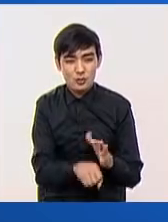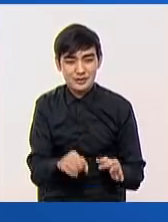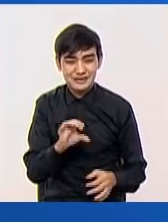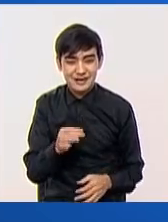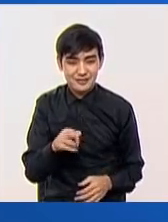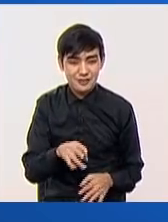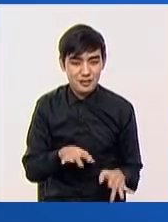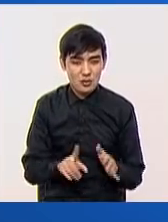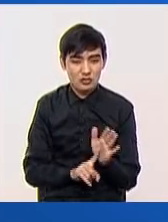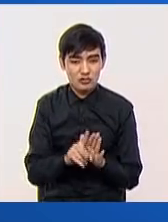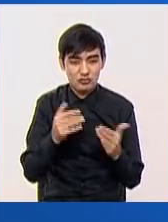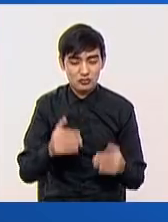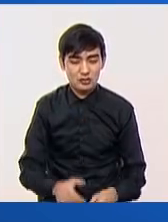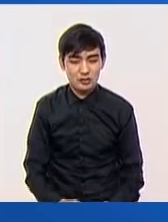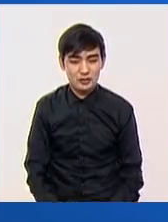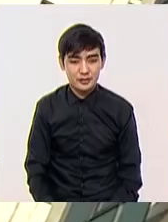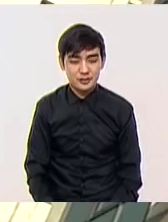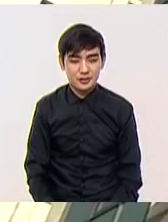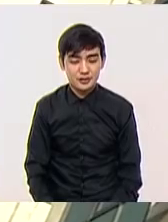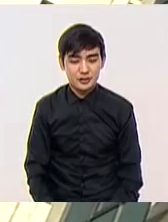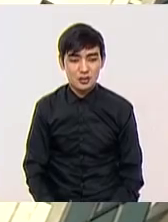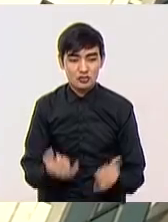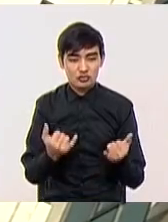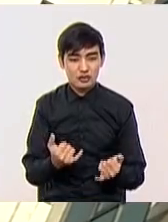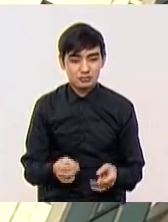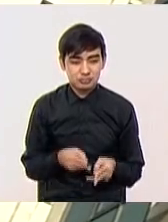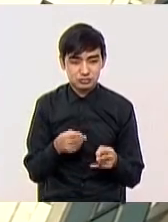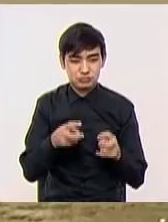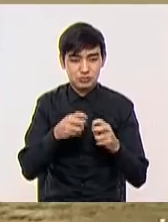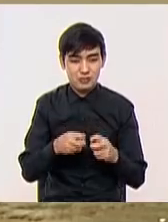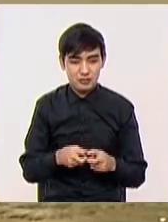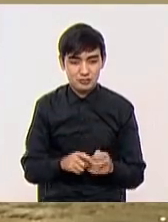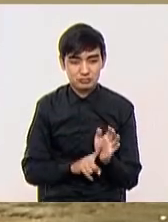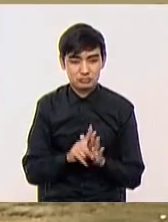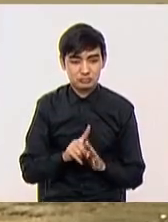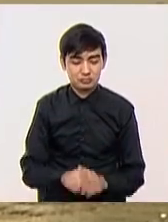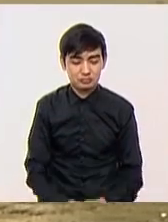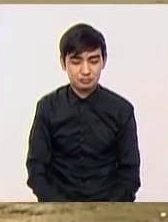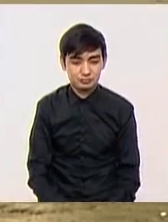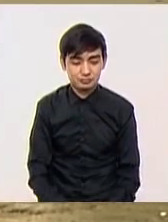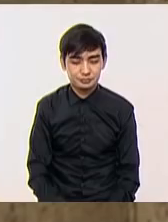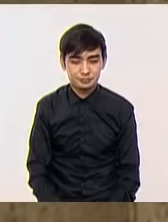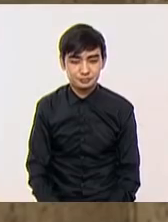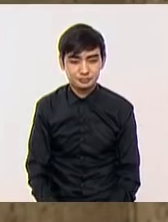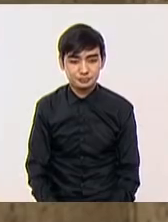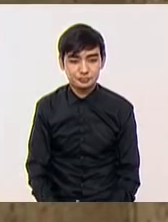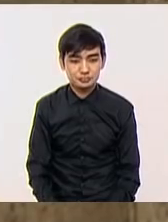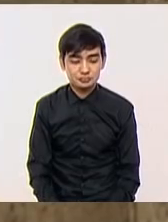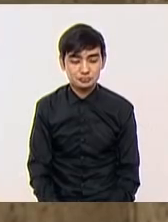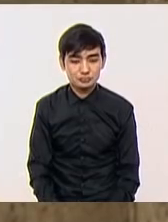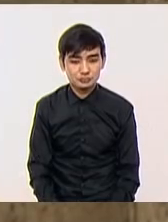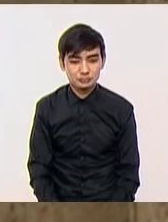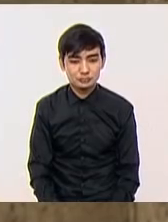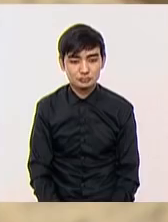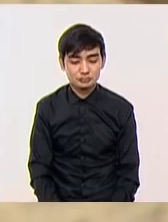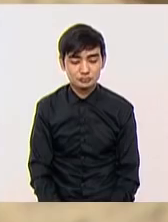іс қозғалғанын мәлімдеді. Қазір қылмыс тергеліп жатыр. Өмір Серікбекұлы, Азалия Шомбай, Думан